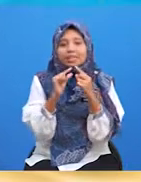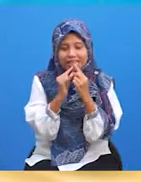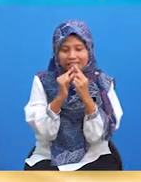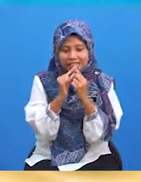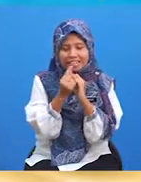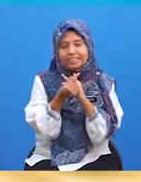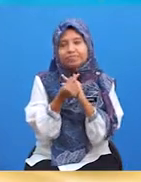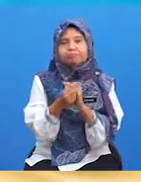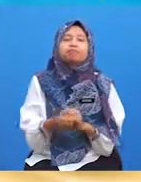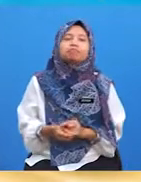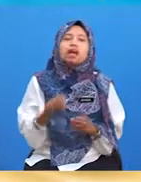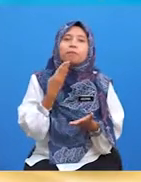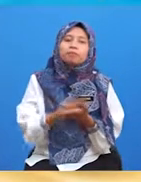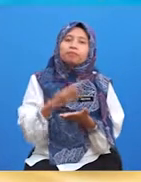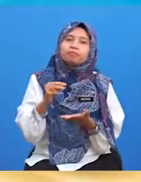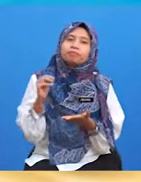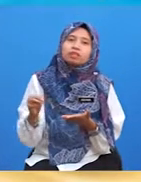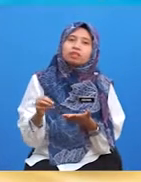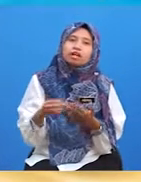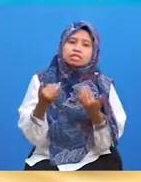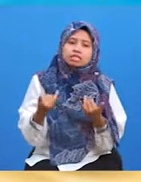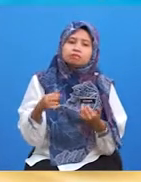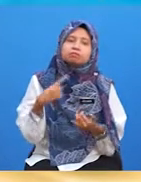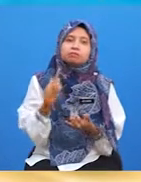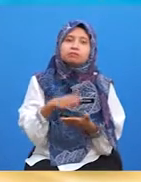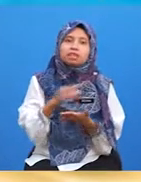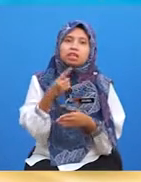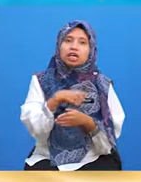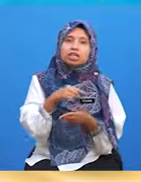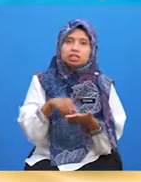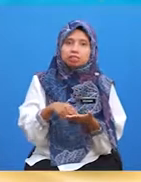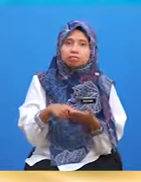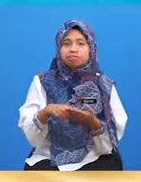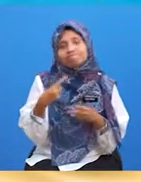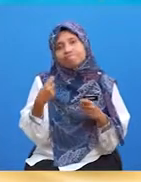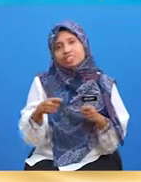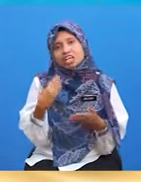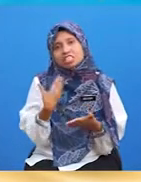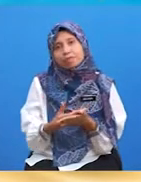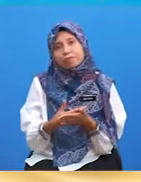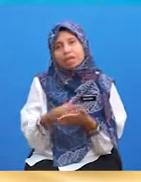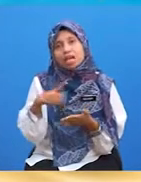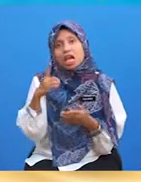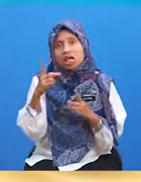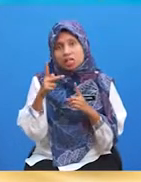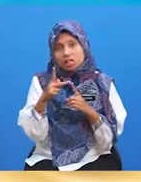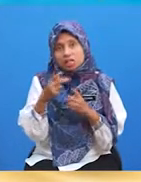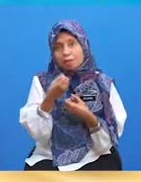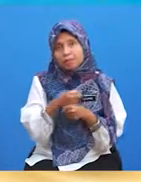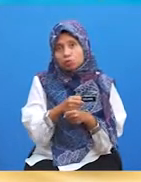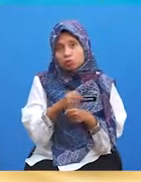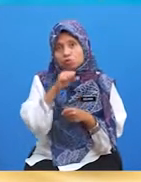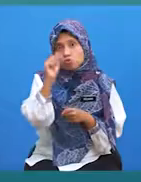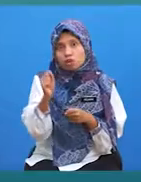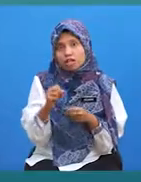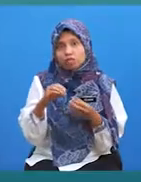murid-murid, pembelajaran kita pada hari ini telah pun sampai ke bentuk soalan yang ketujuh,